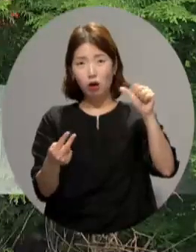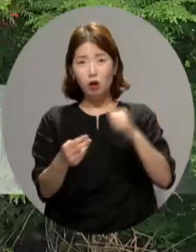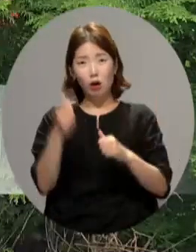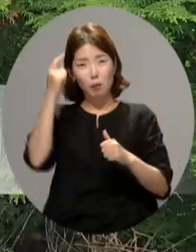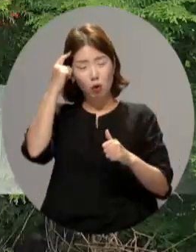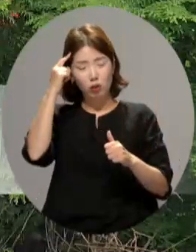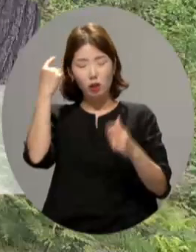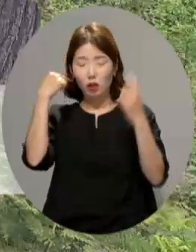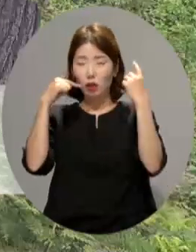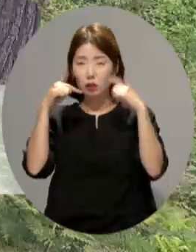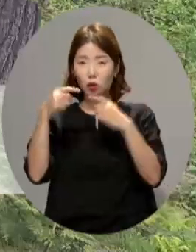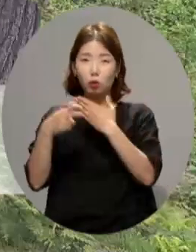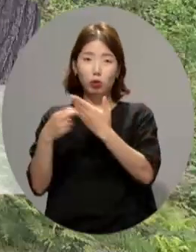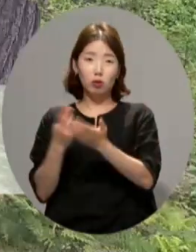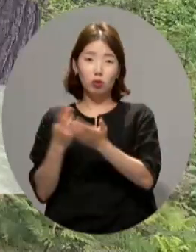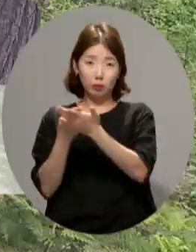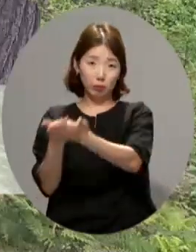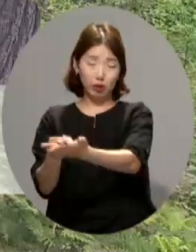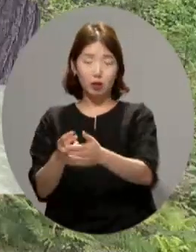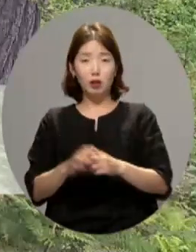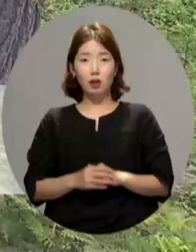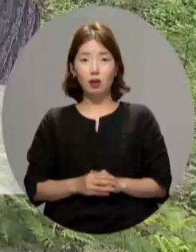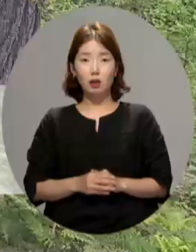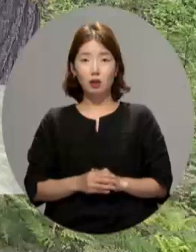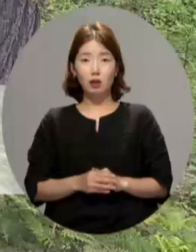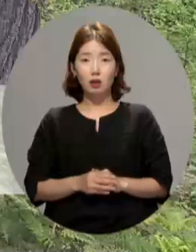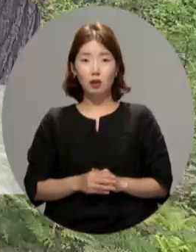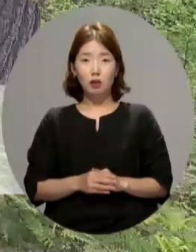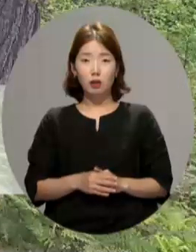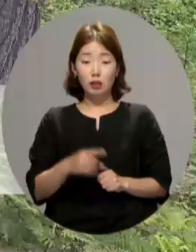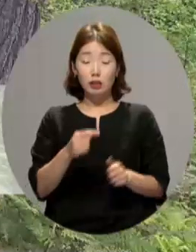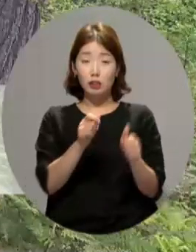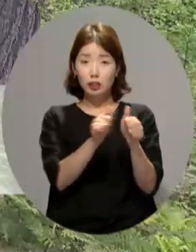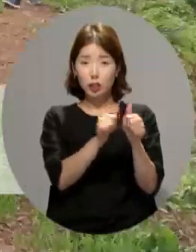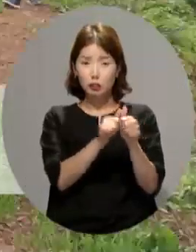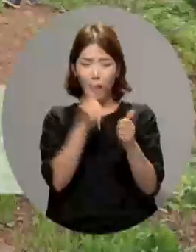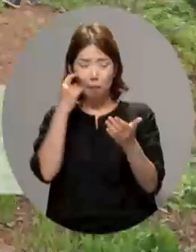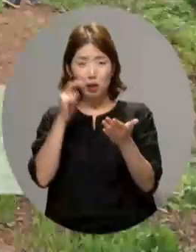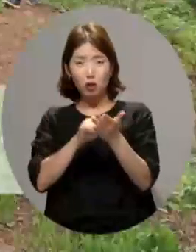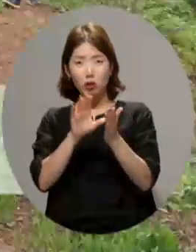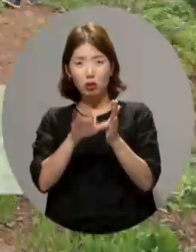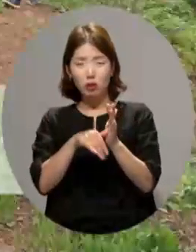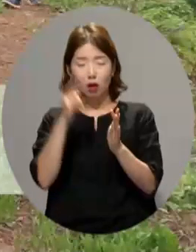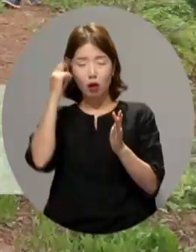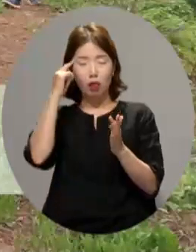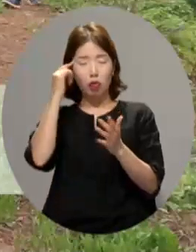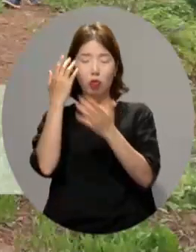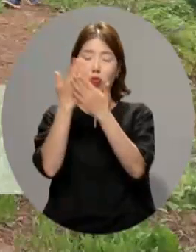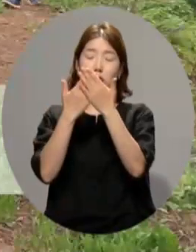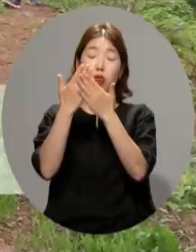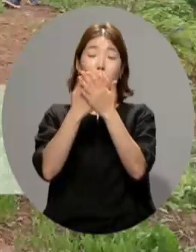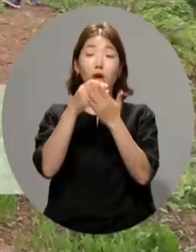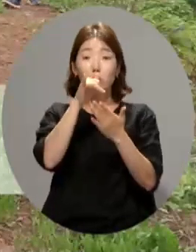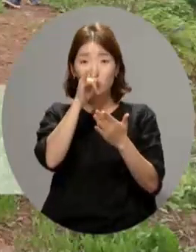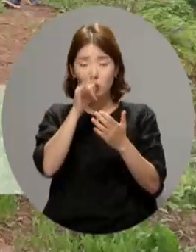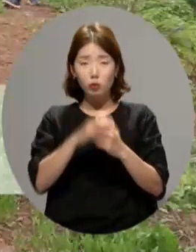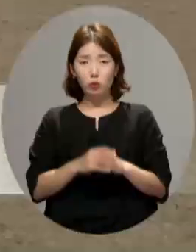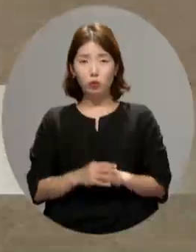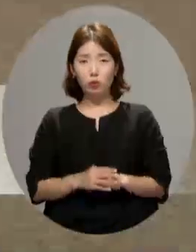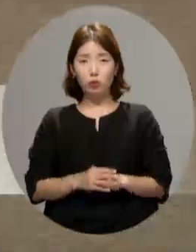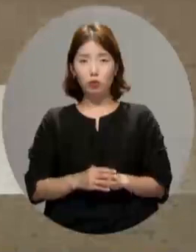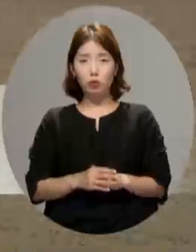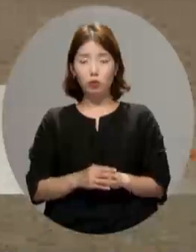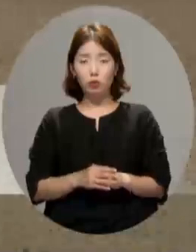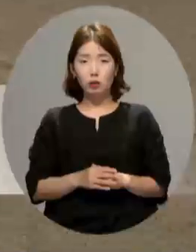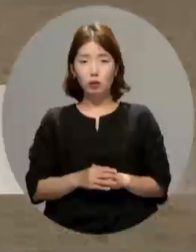추락해 머리 등을 다쳐 인근 병원으로 이송됐습니다 해당 남성은 발견 당시 의식의 명료하지 않은 상태였던 것으로